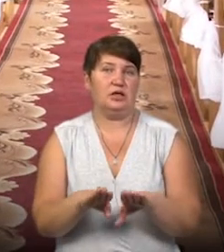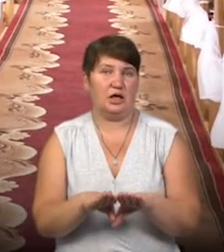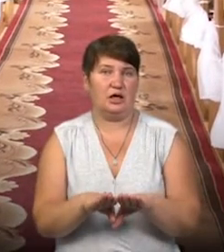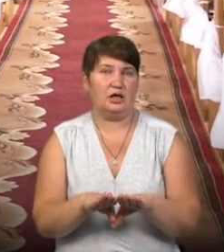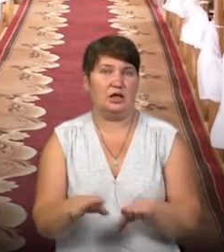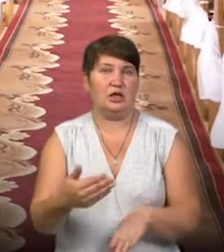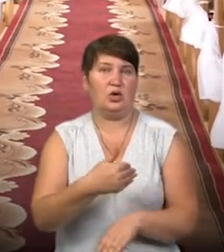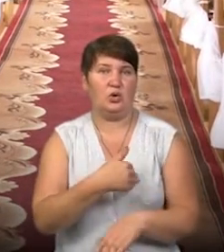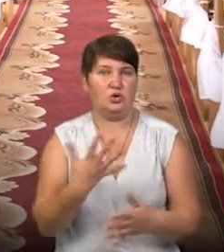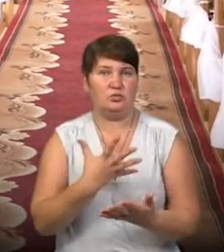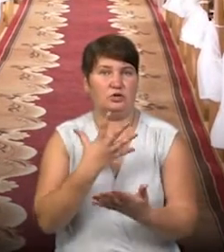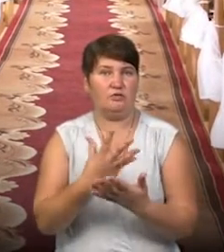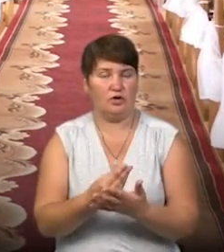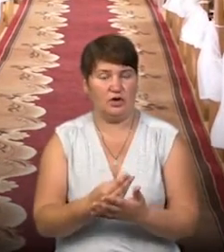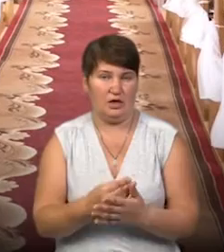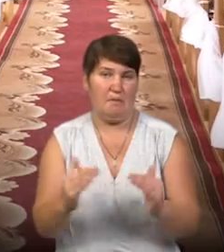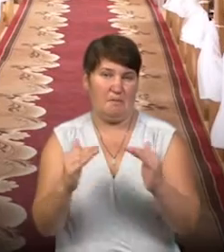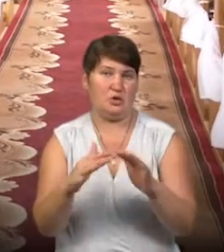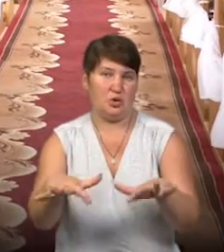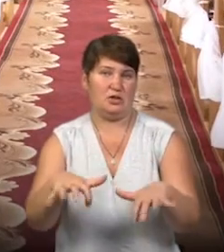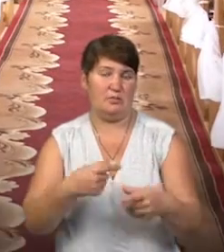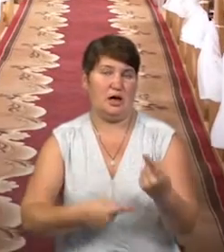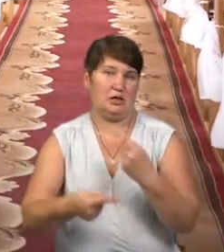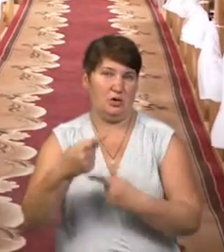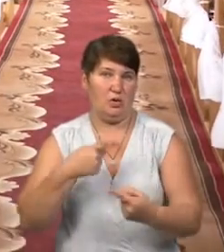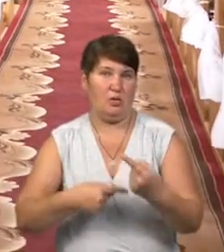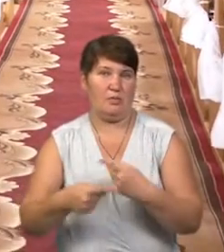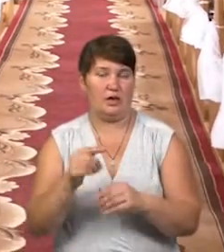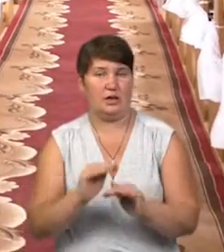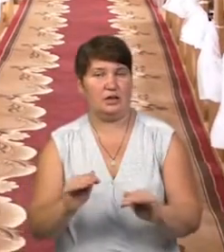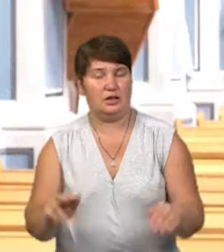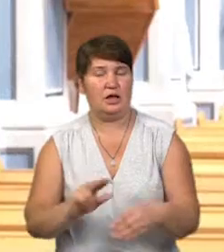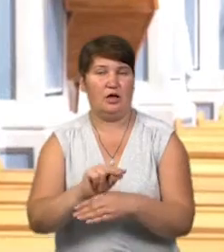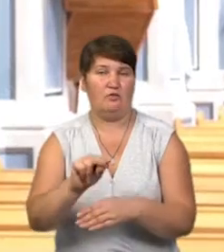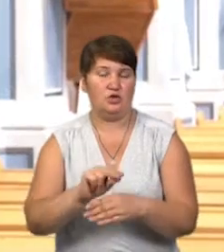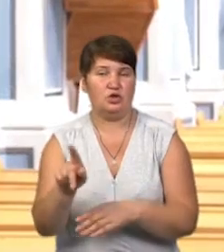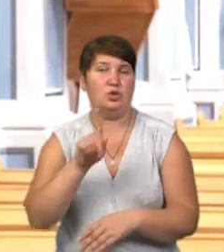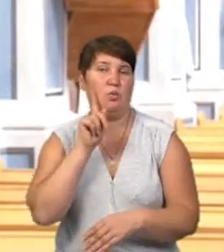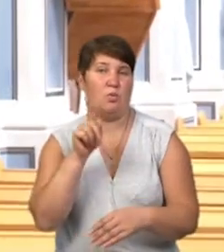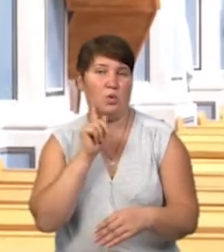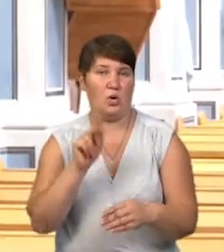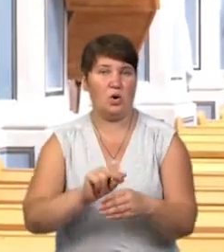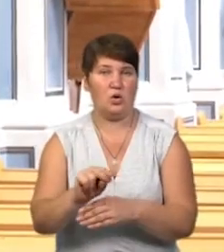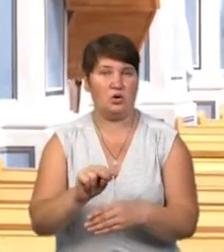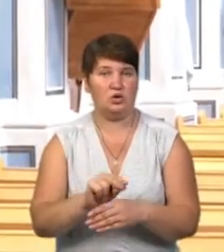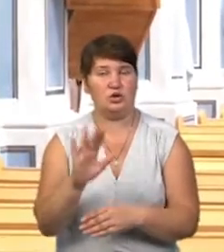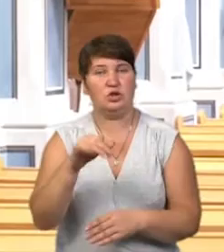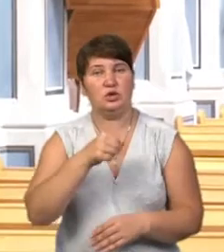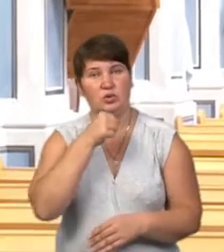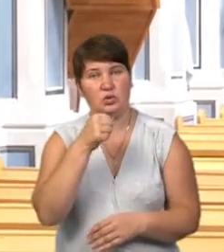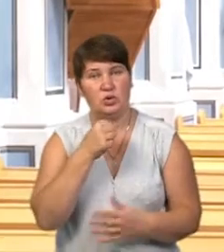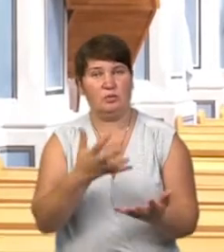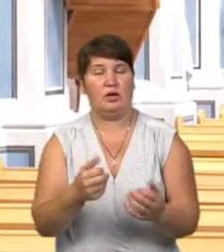хочемо своє майно забрати назад. Тобто нам немає де дітей вчити, молоді і дорослих, беремо